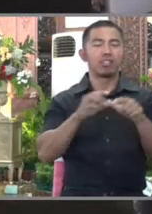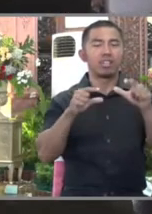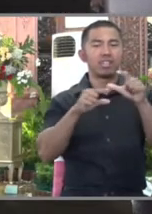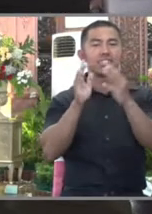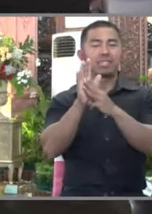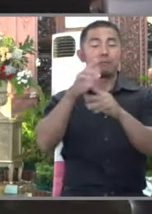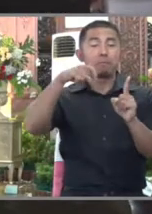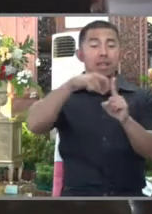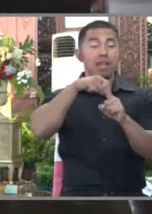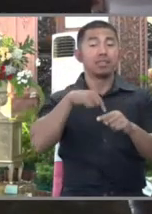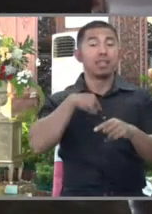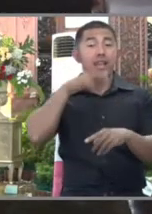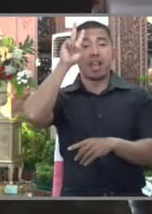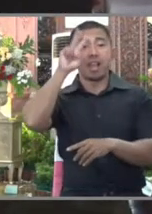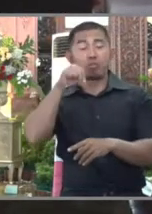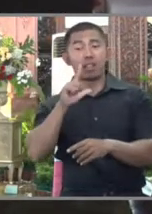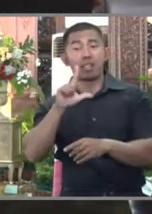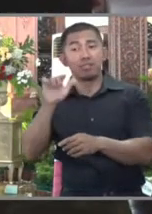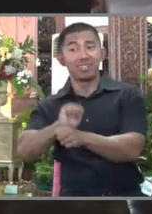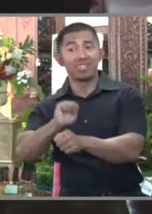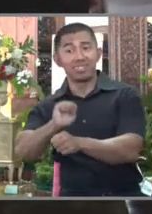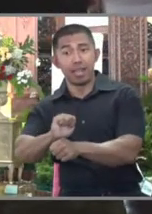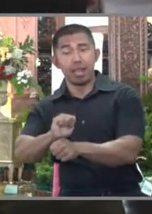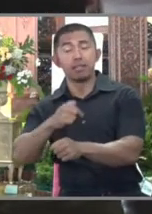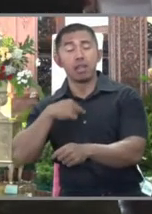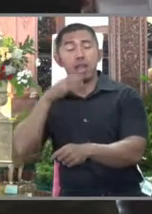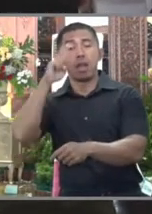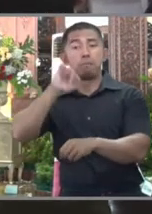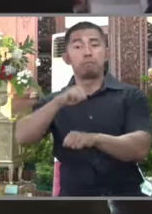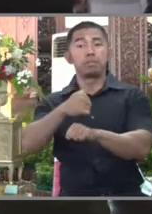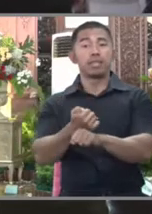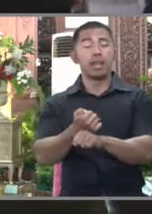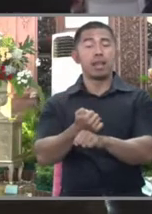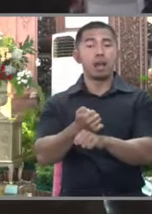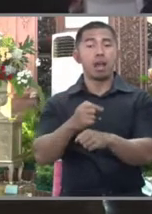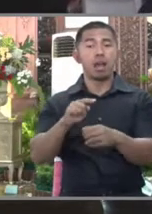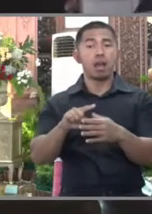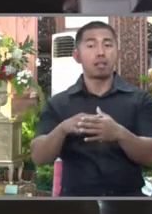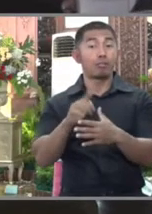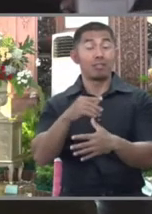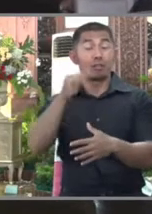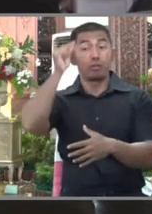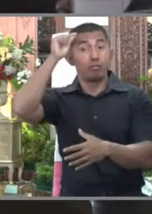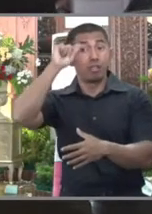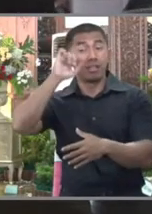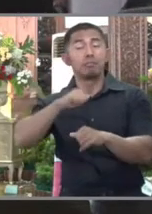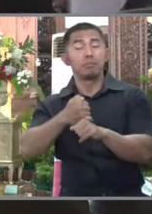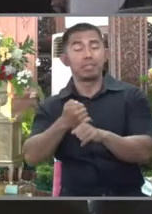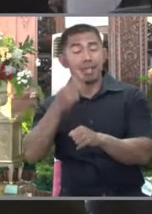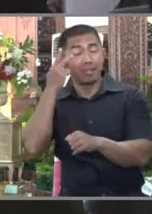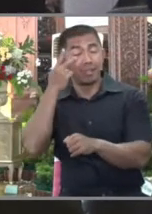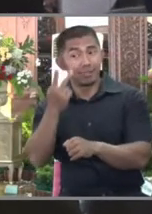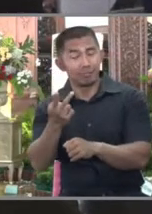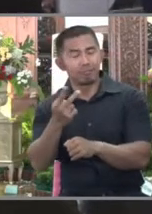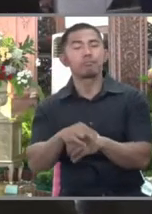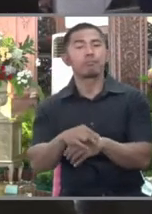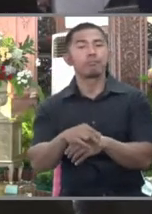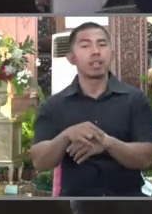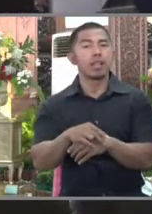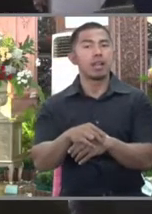Apakah saya harus langsung kerja? Apakah saya bisa atau enggak kuliah? Itu bisa diterterakan di sana. Lalu